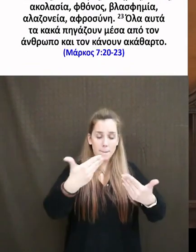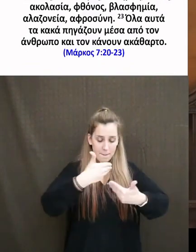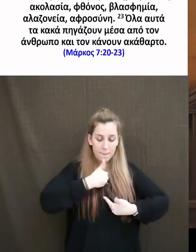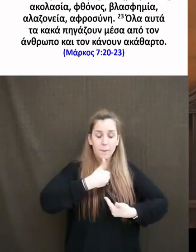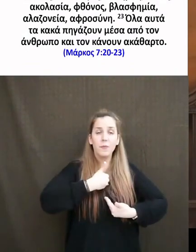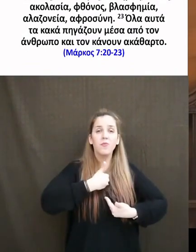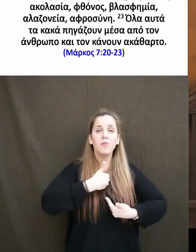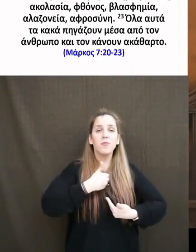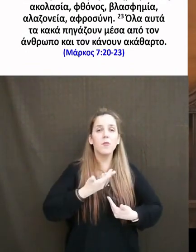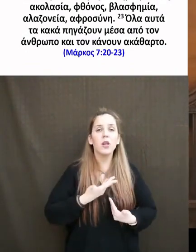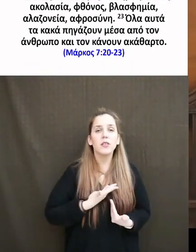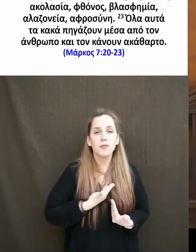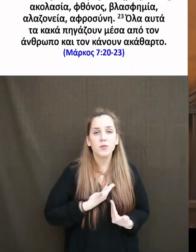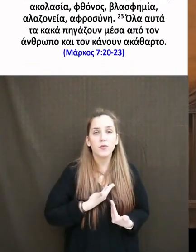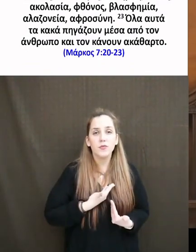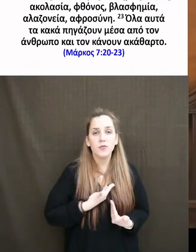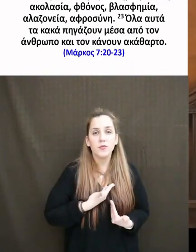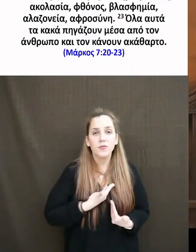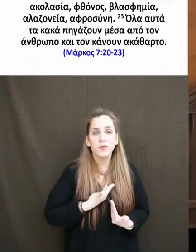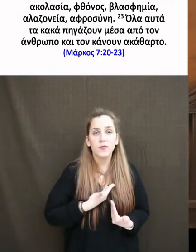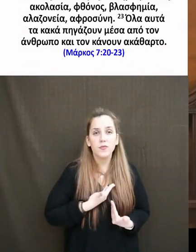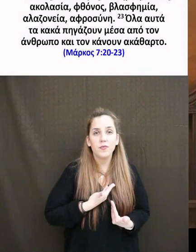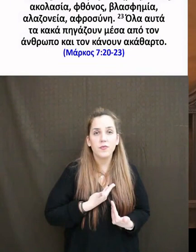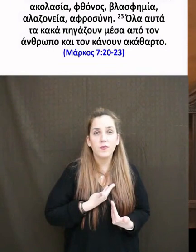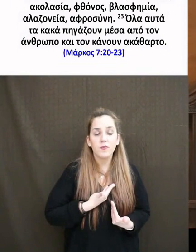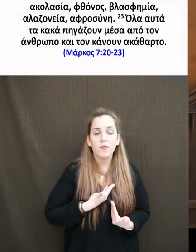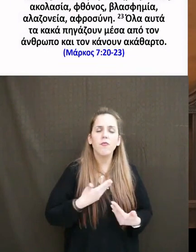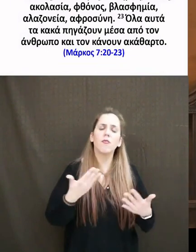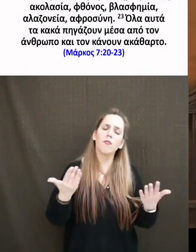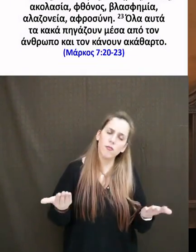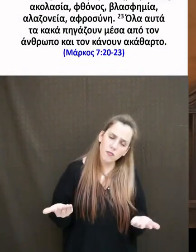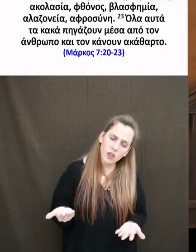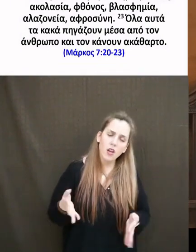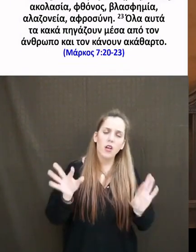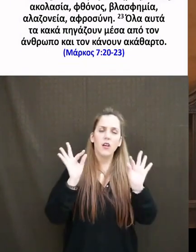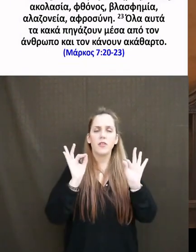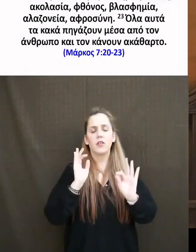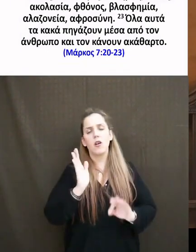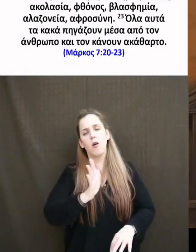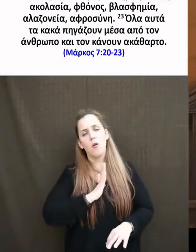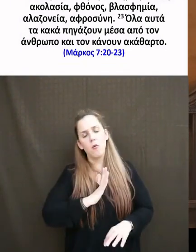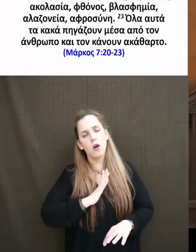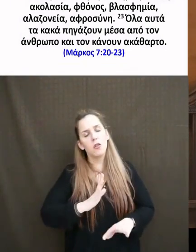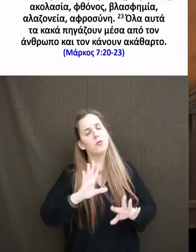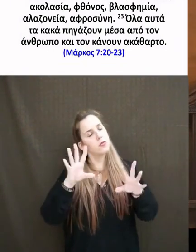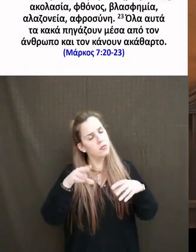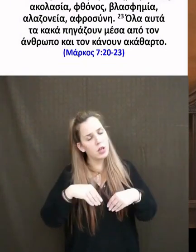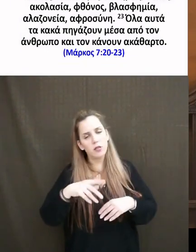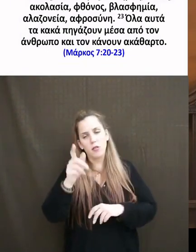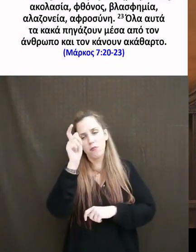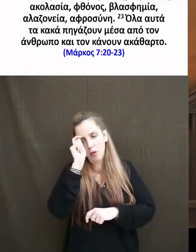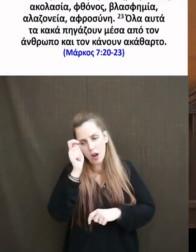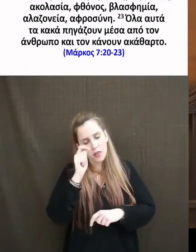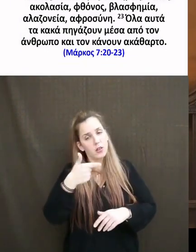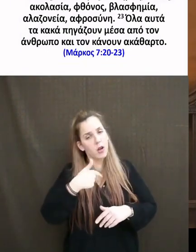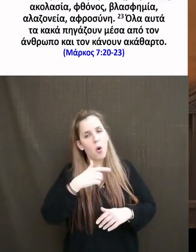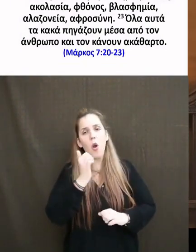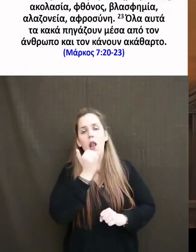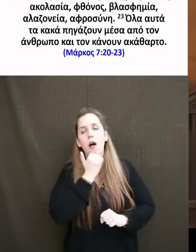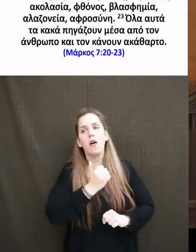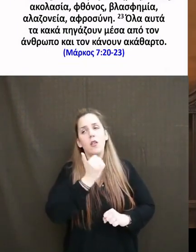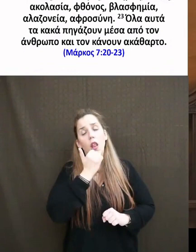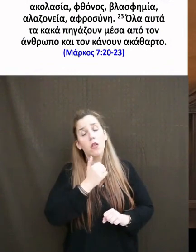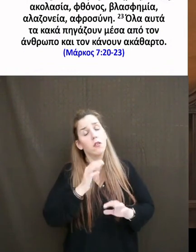δεν έχουμε τέτοια εικόνα. Ο άνθρωπος μπορεί να παραδέχεται λάθη και ελλείψεις, αλλά όχι σε